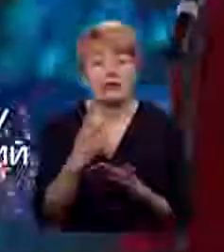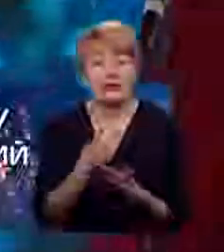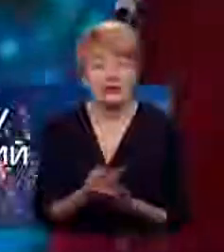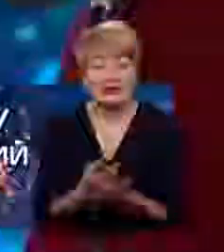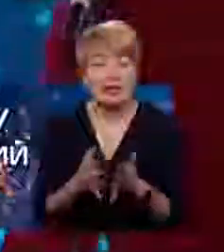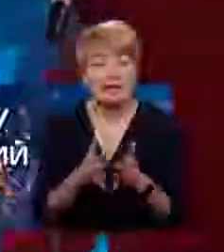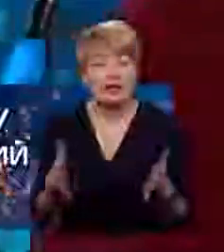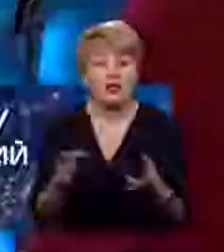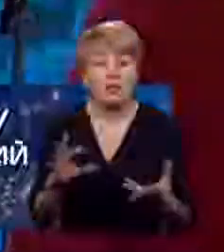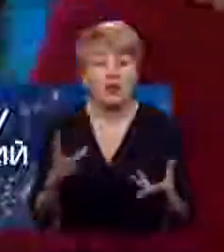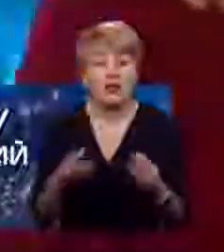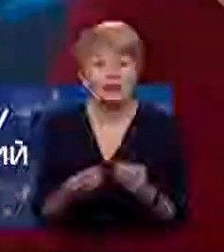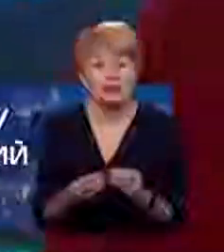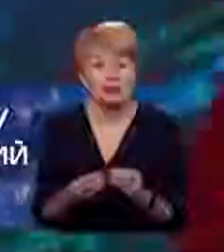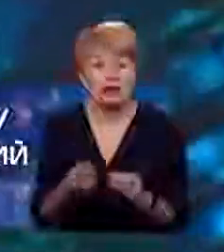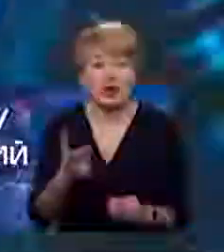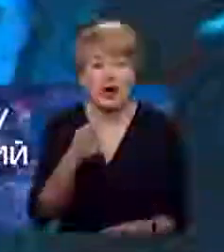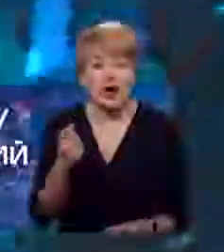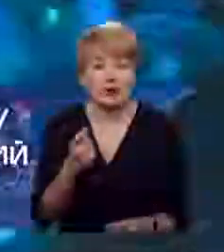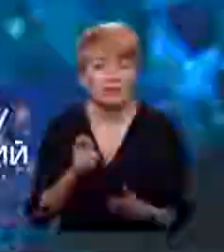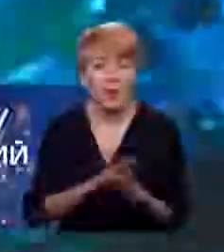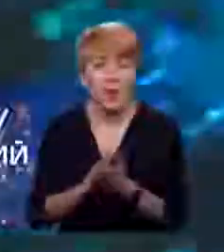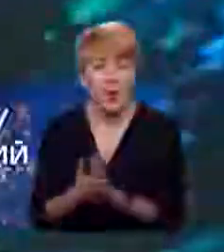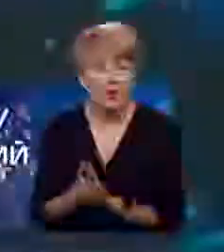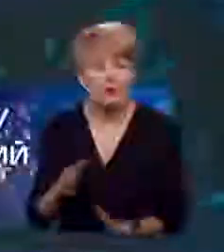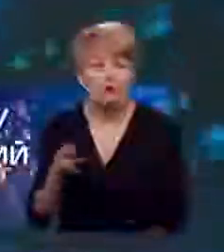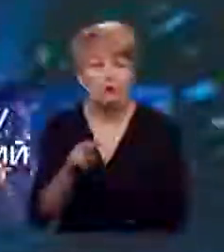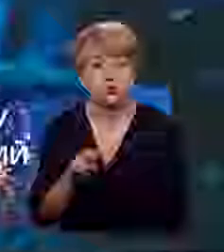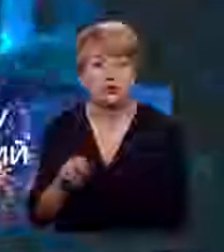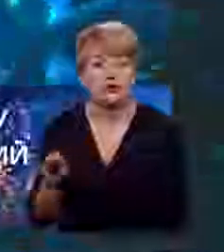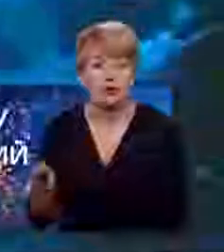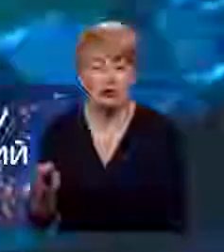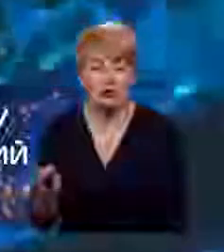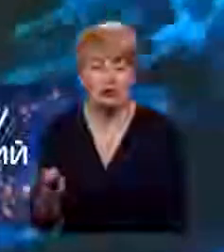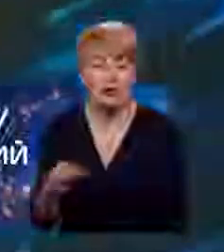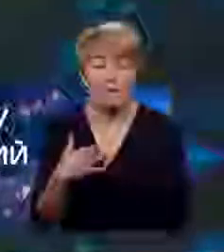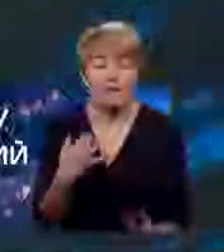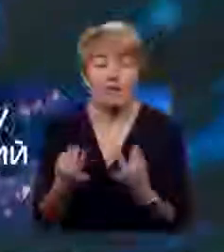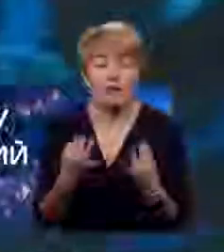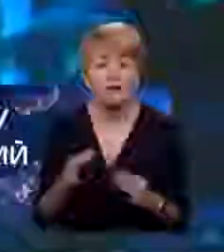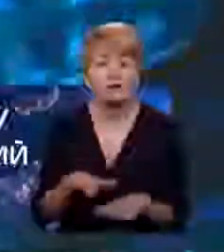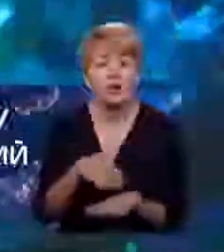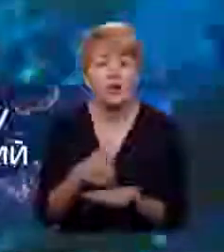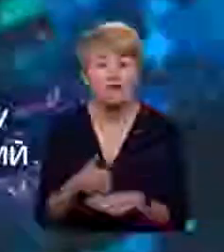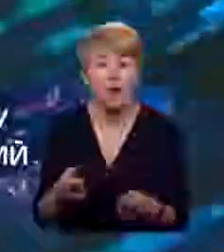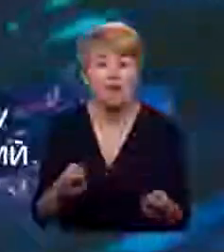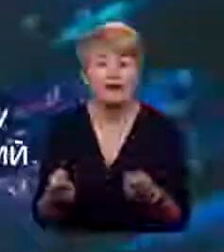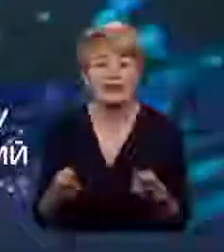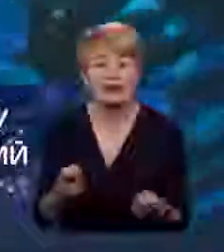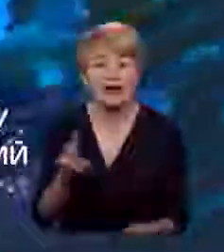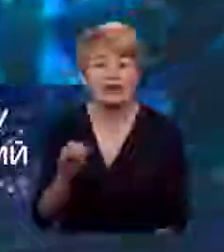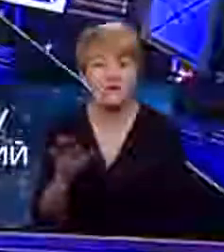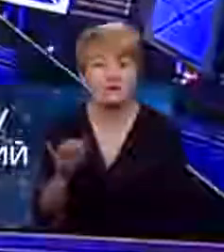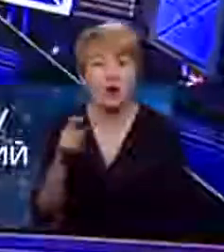Більше про наслідки газових угод Путіна Тимошенко ми поговоримо безпосередньо з головою правління НАК